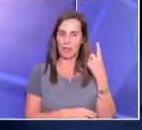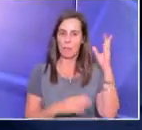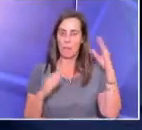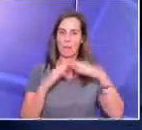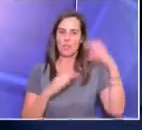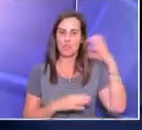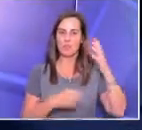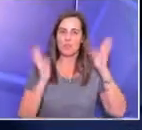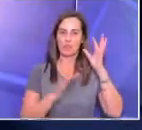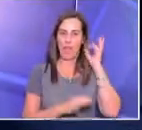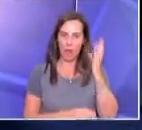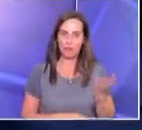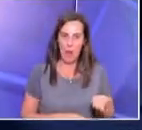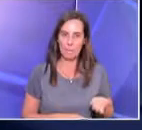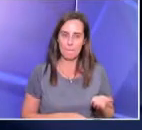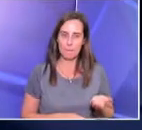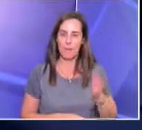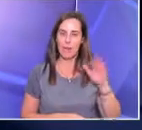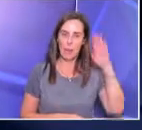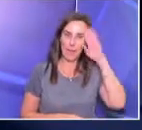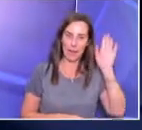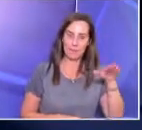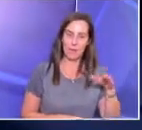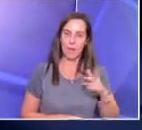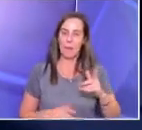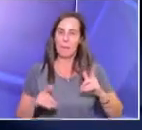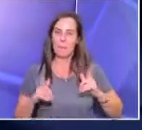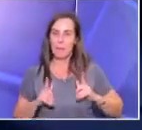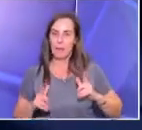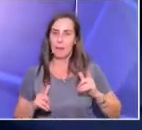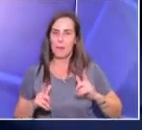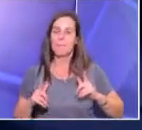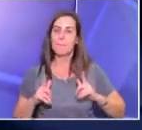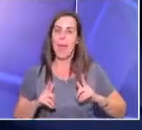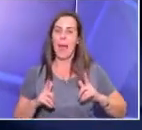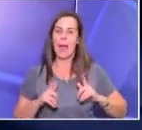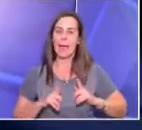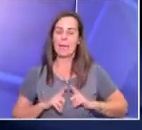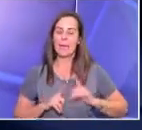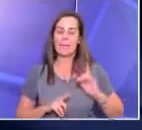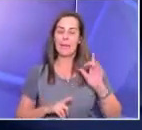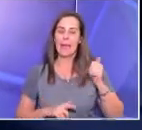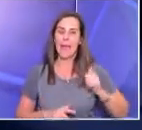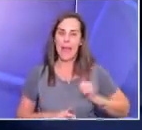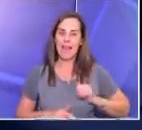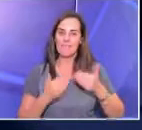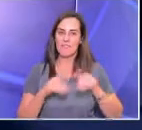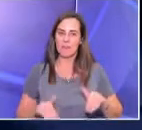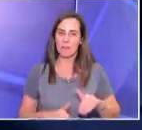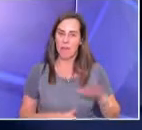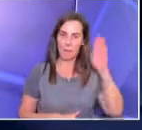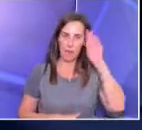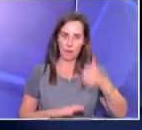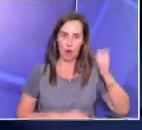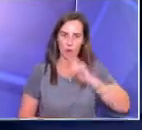שמש. סוף סוף נשים, כמובן קליש בחיפה. מחכים שם לקולות החיילים בבית שמש. חיילים אסירים ונכים. נכון. קליש